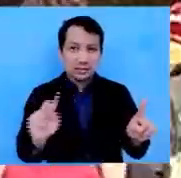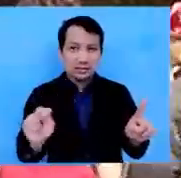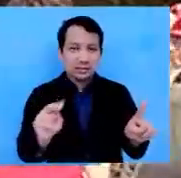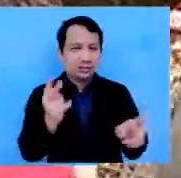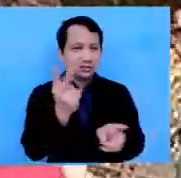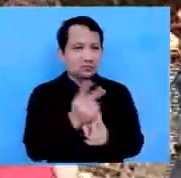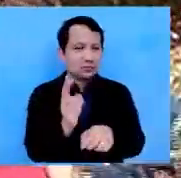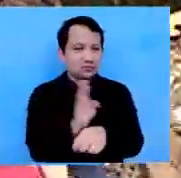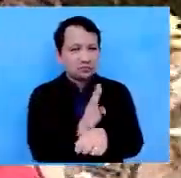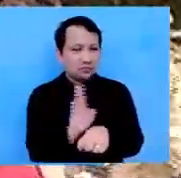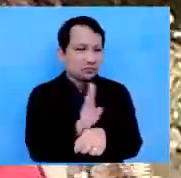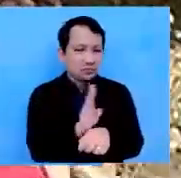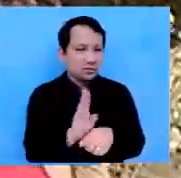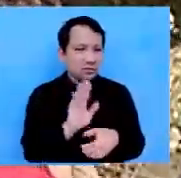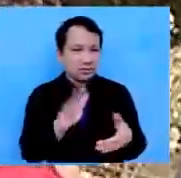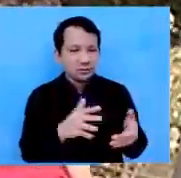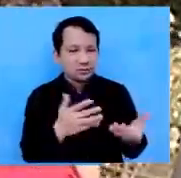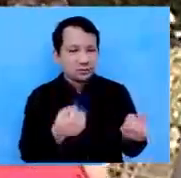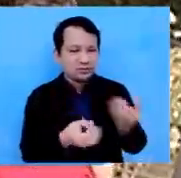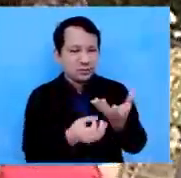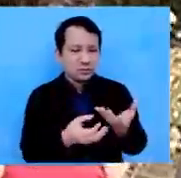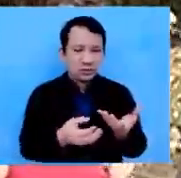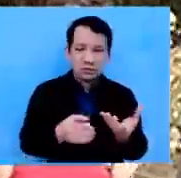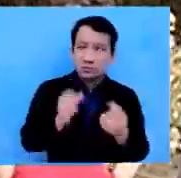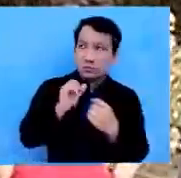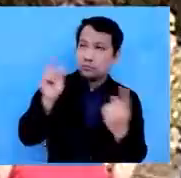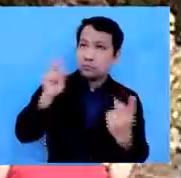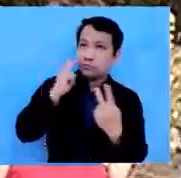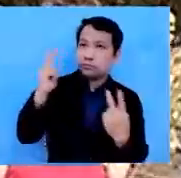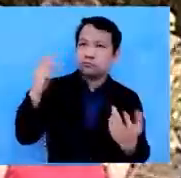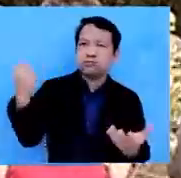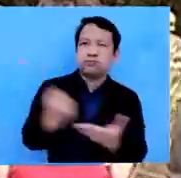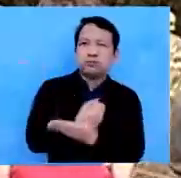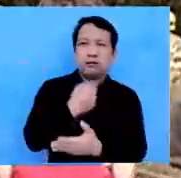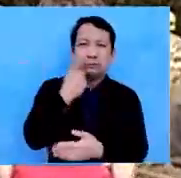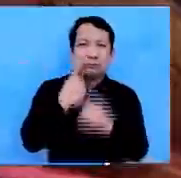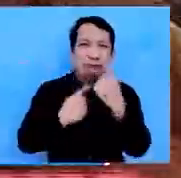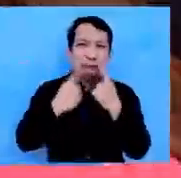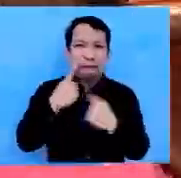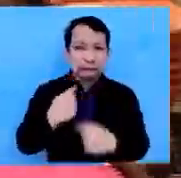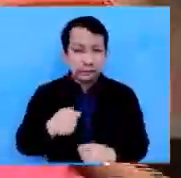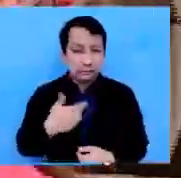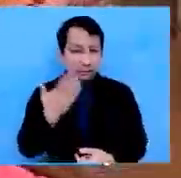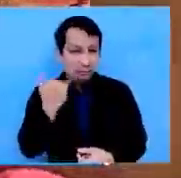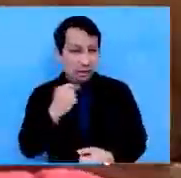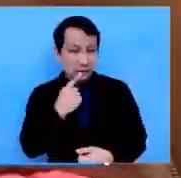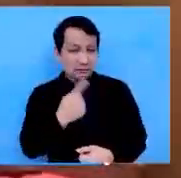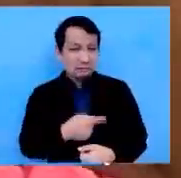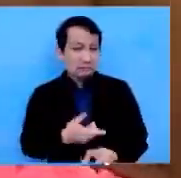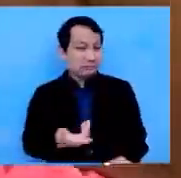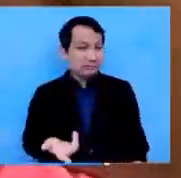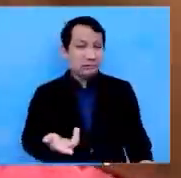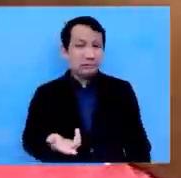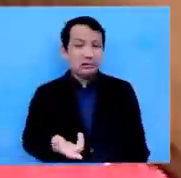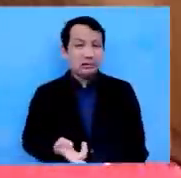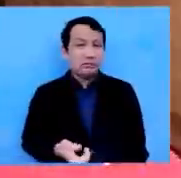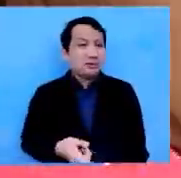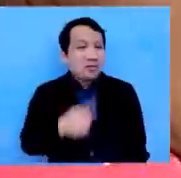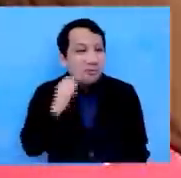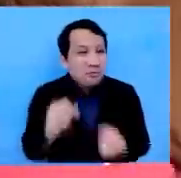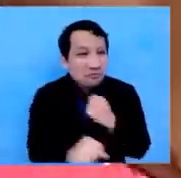para sa medianoche noon. Napaluha na lang siya sa panghihinayang. Sakit po kasi di ba lang pumanakawan ka, huwag ka